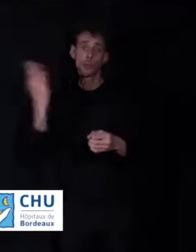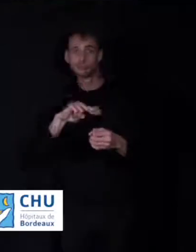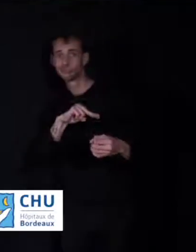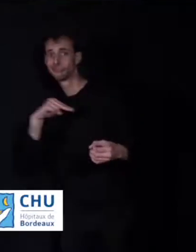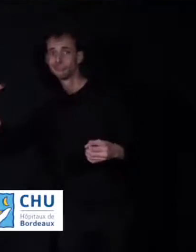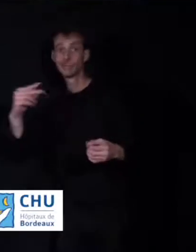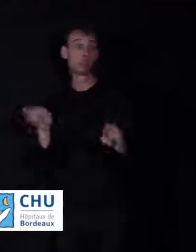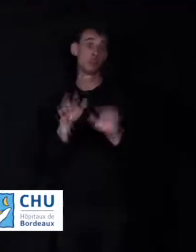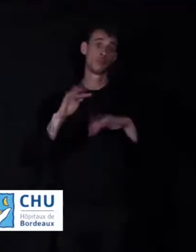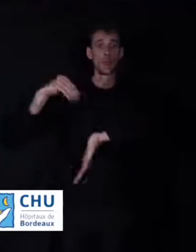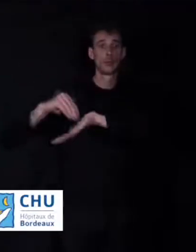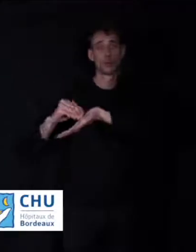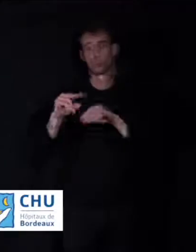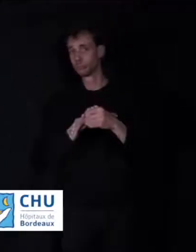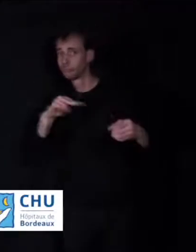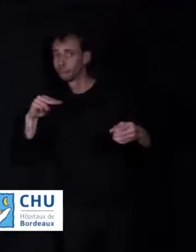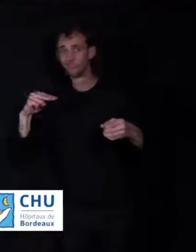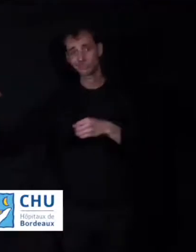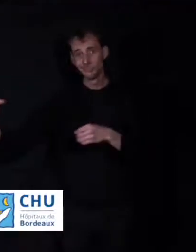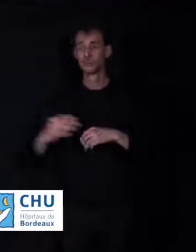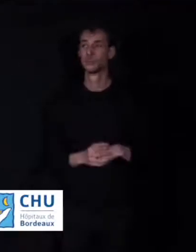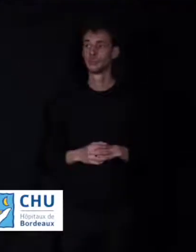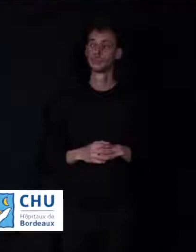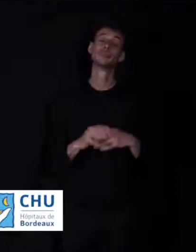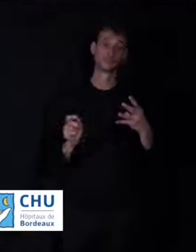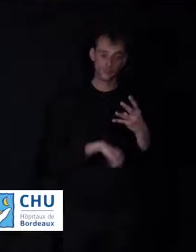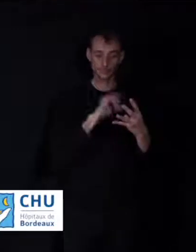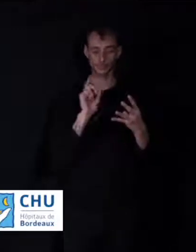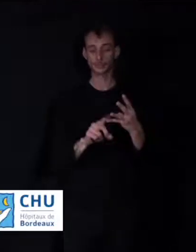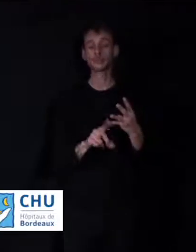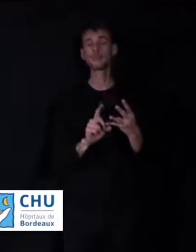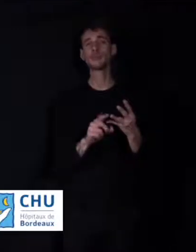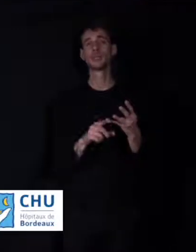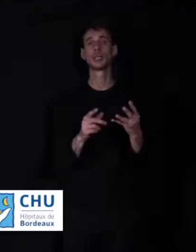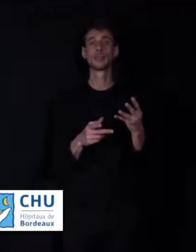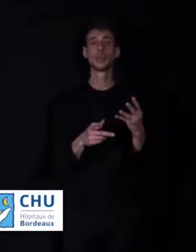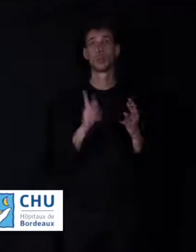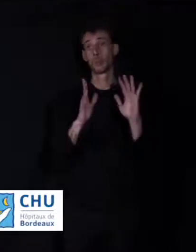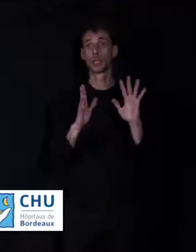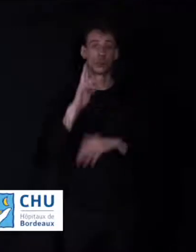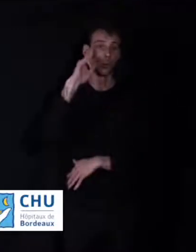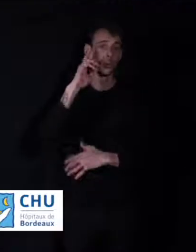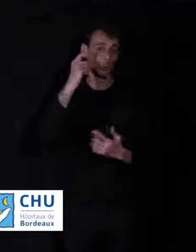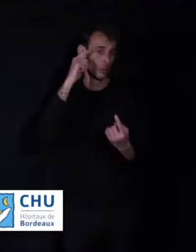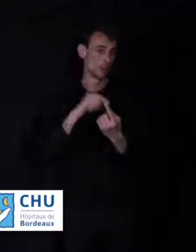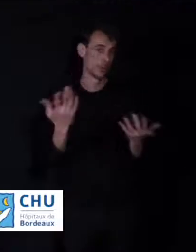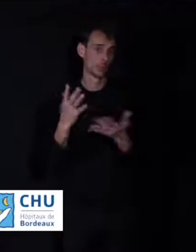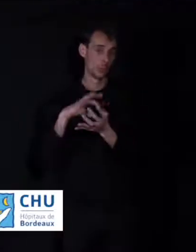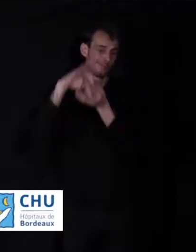également. Et enfin, mais pour un pourcentage peut-être plus faible, des considérations religieuses.